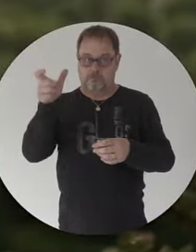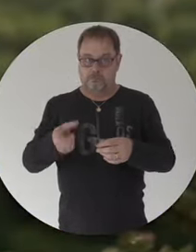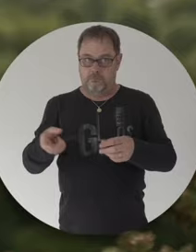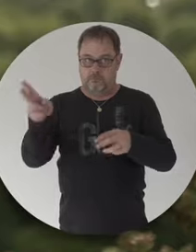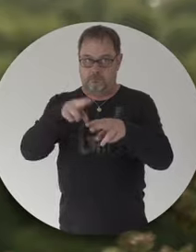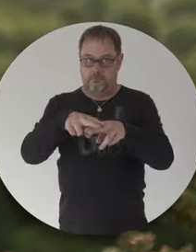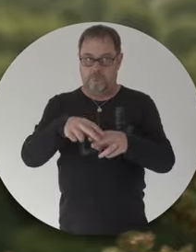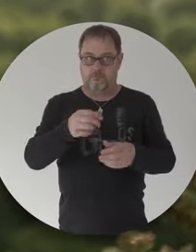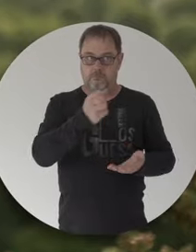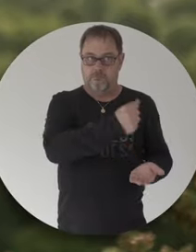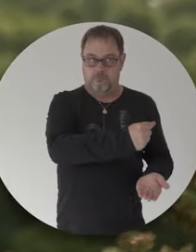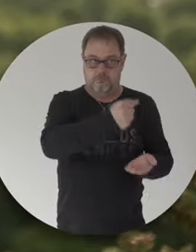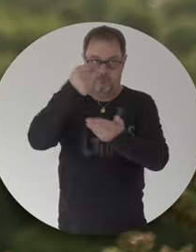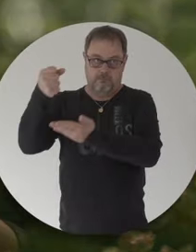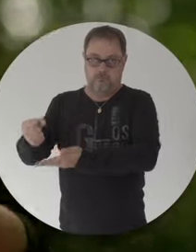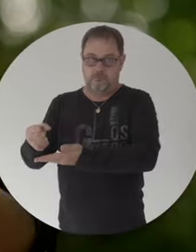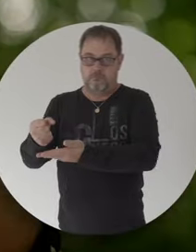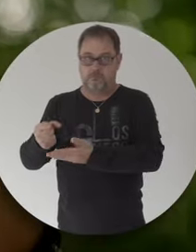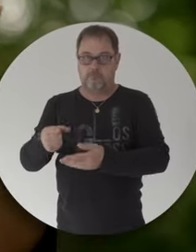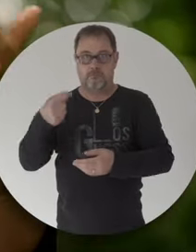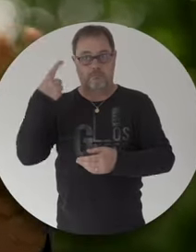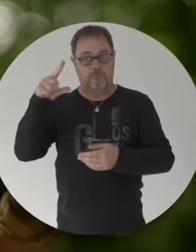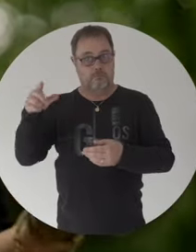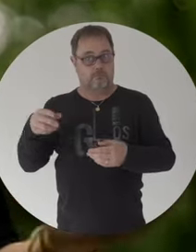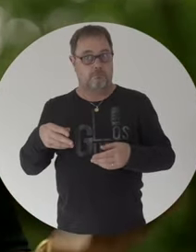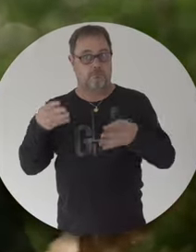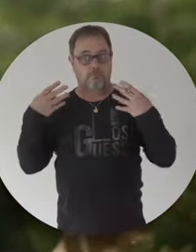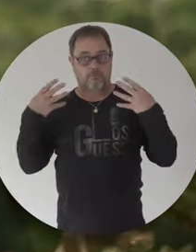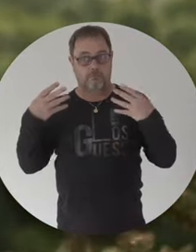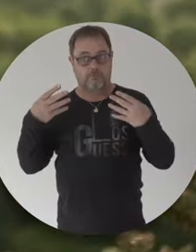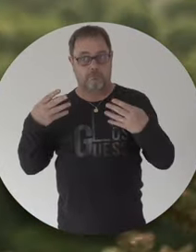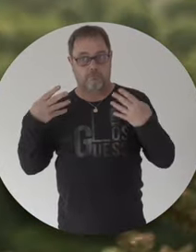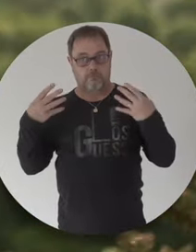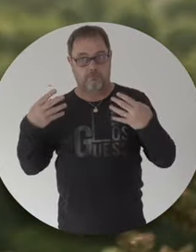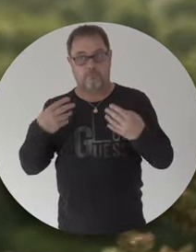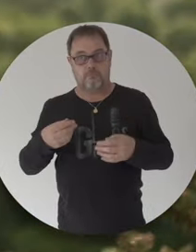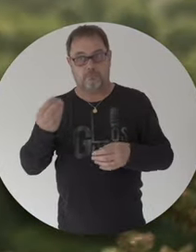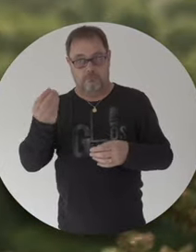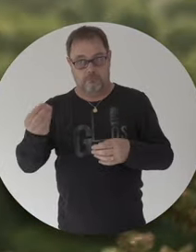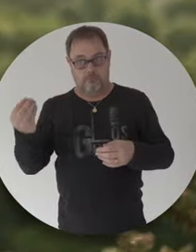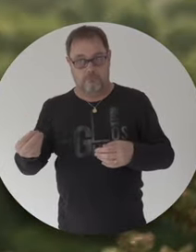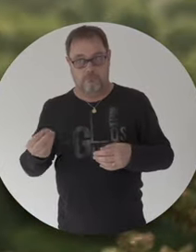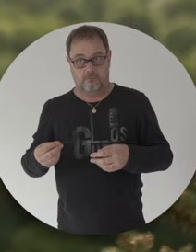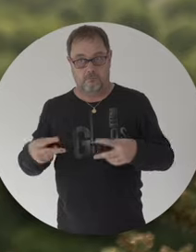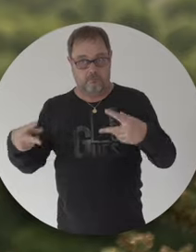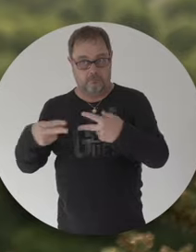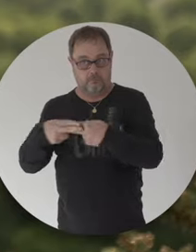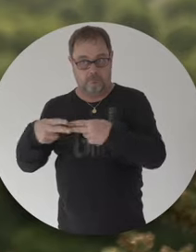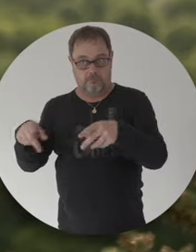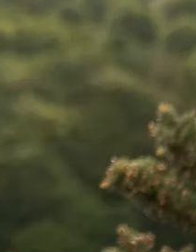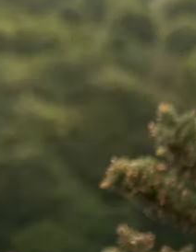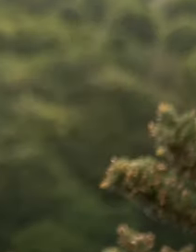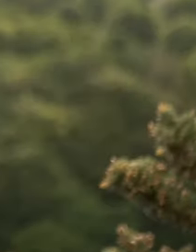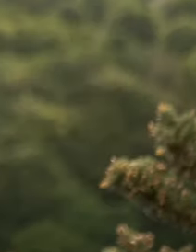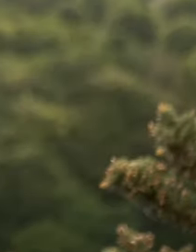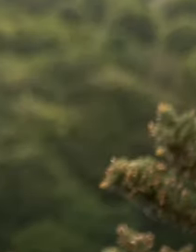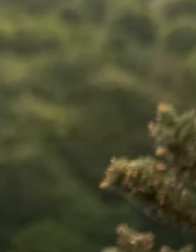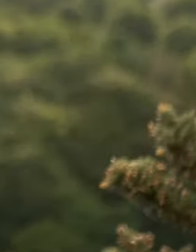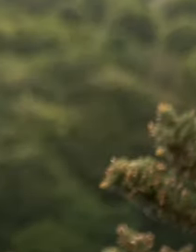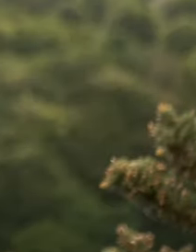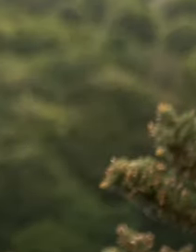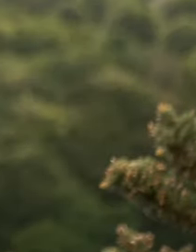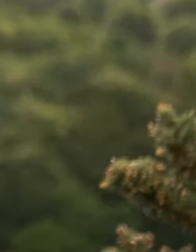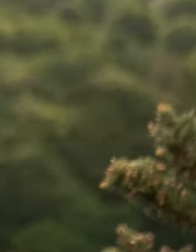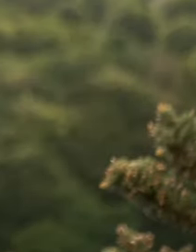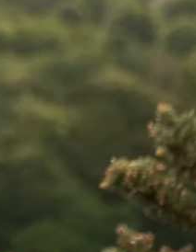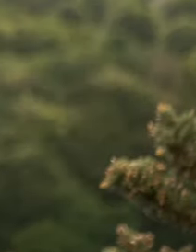gaz comme c'est le cas actuellement. La suppression de la redevance télé et la baisse des impôts de succession parce que le